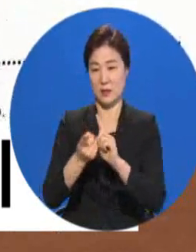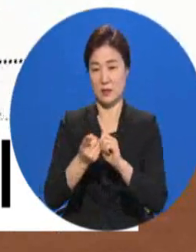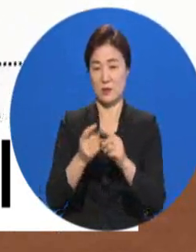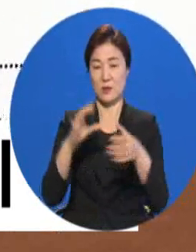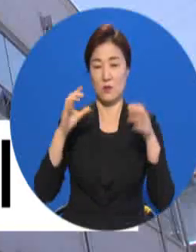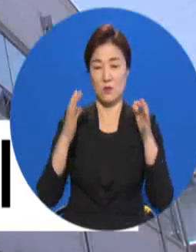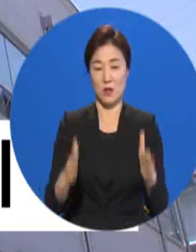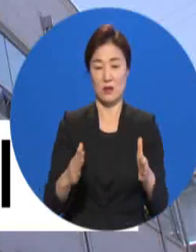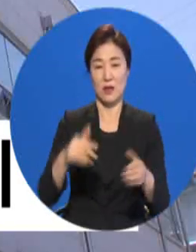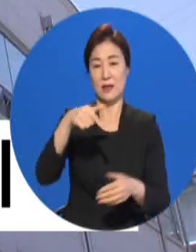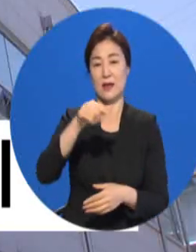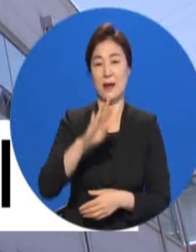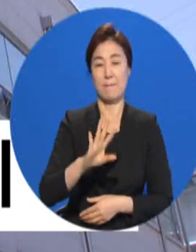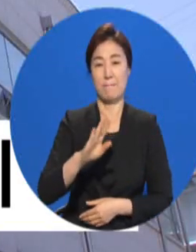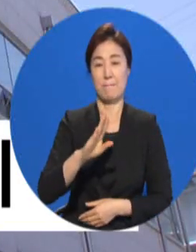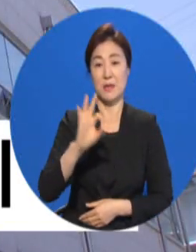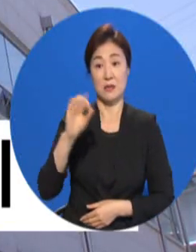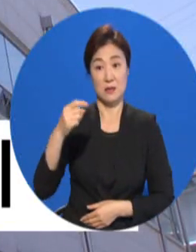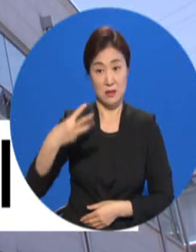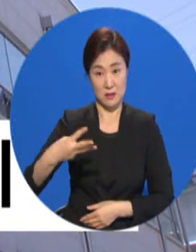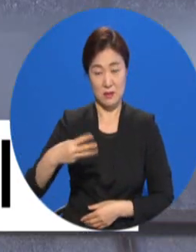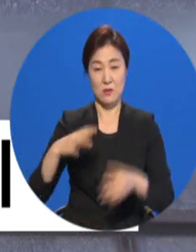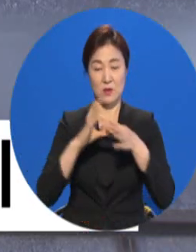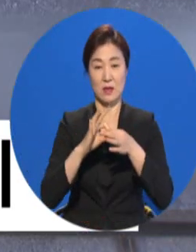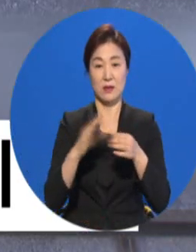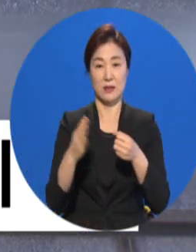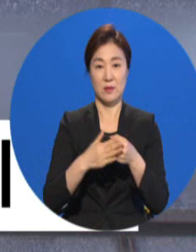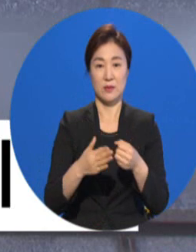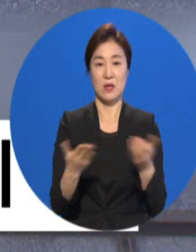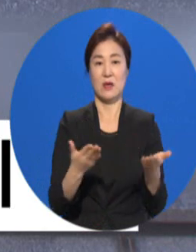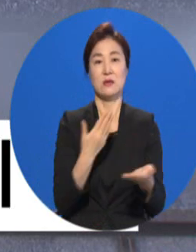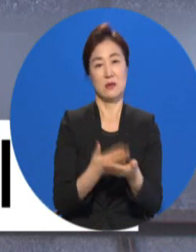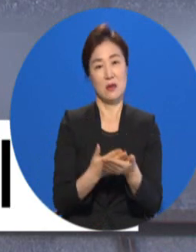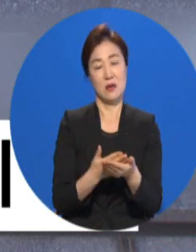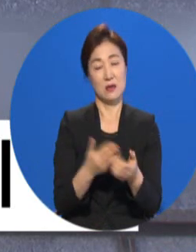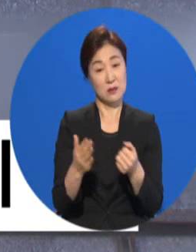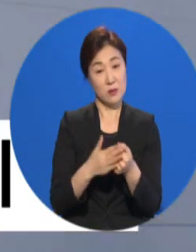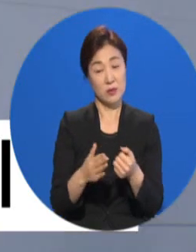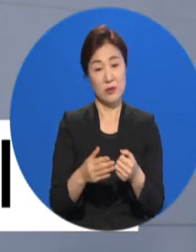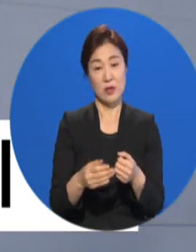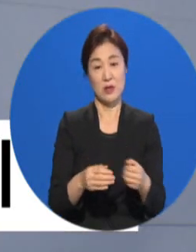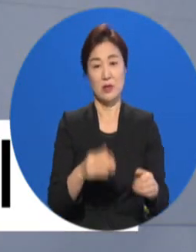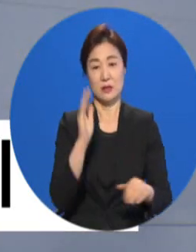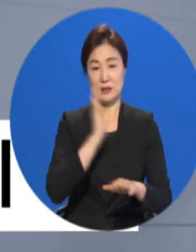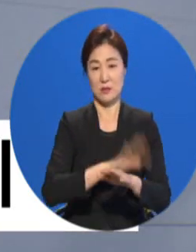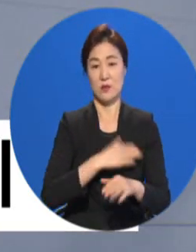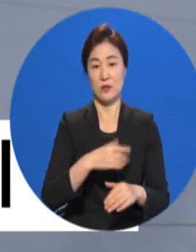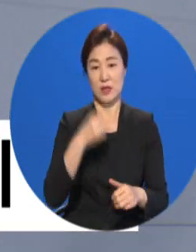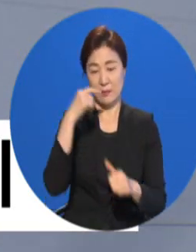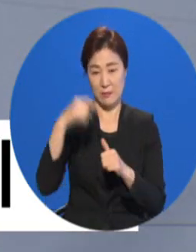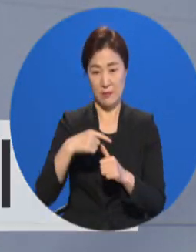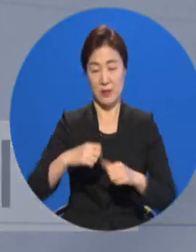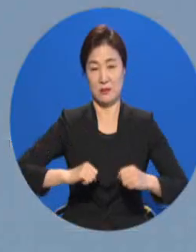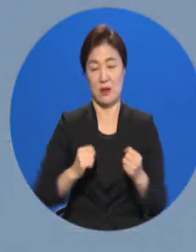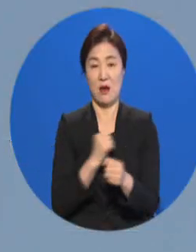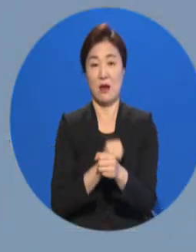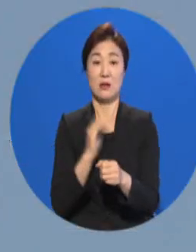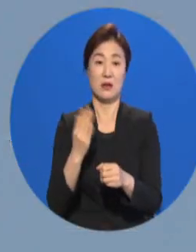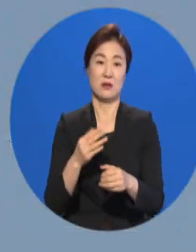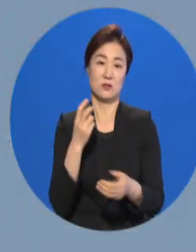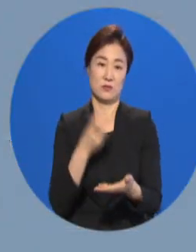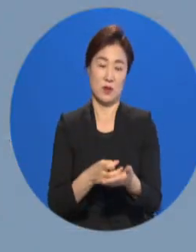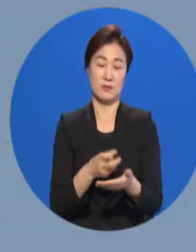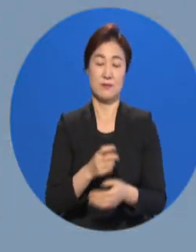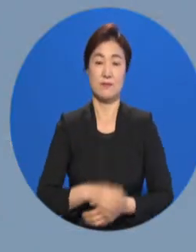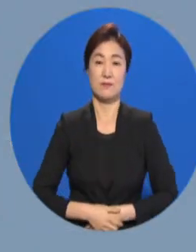관계였습니다. 측정 대행 업체가 일감을 받기 위해 기업 측의 부당한 요구를 따를 수밖에 없는 구조였던 겁니다.